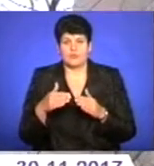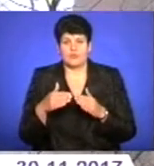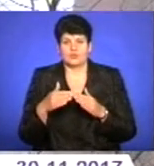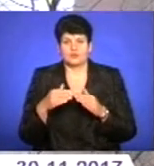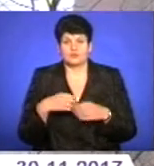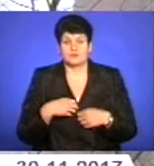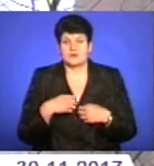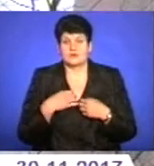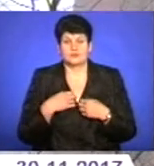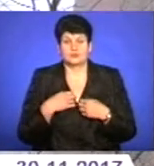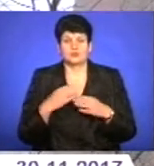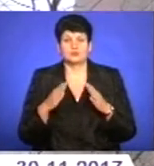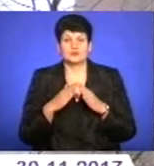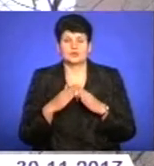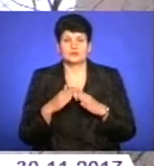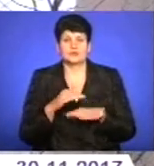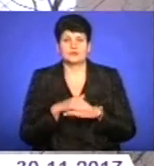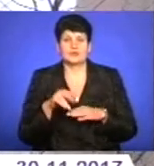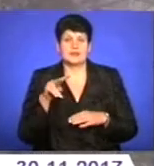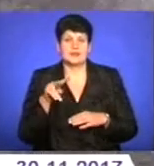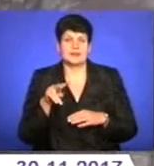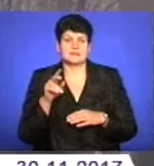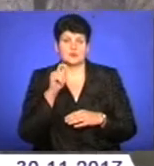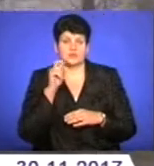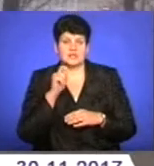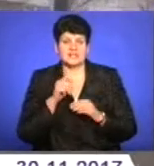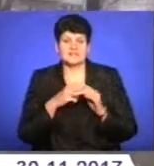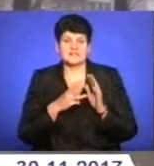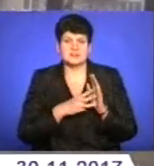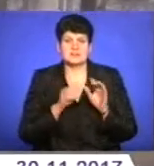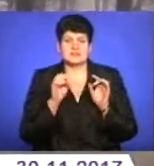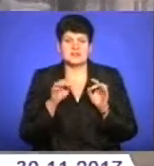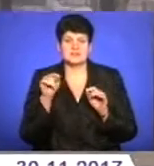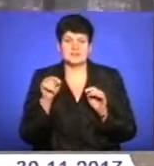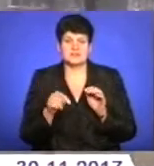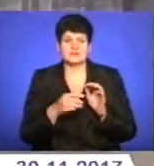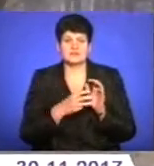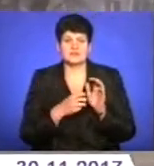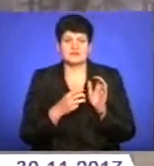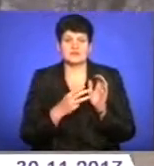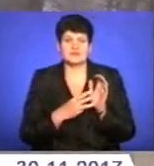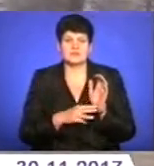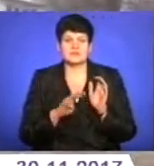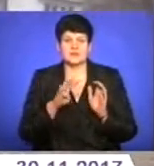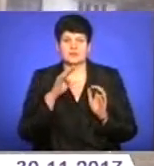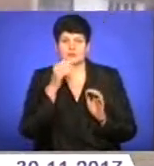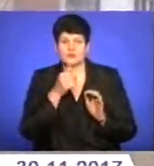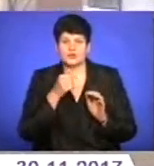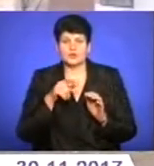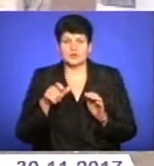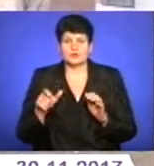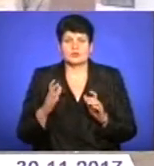страшно. Будинок, що на вулиці Лесі Українки, 18, в експлуатацію здали у 1984 році. Тоді люди,